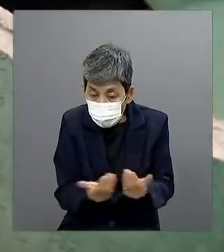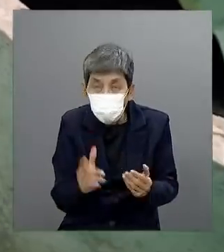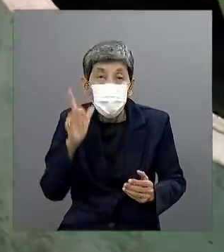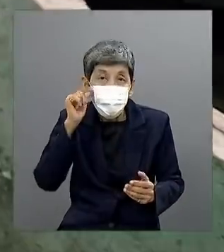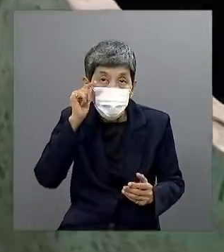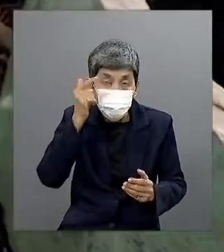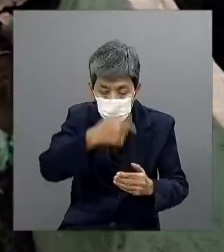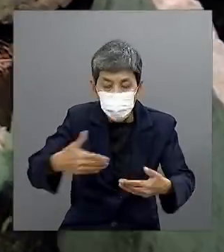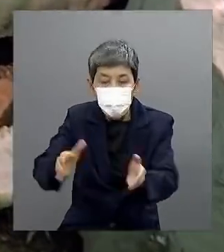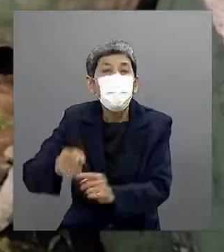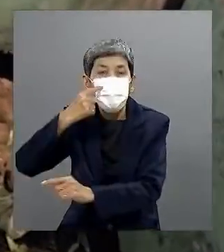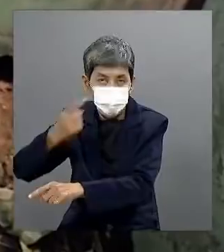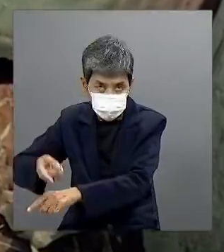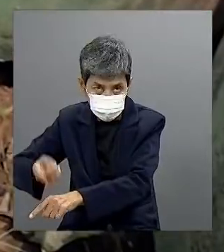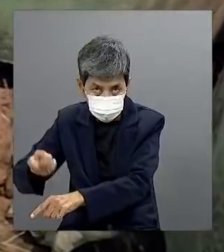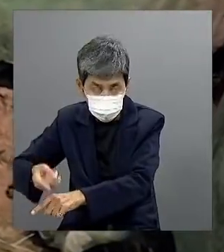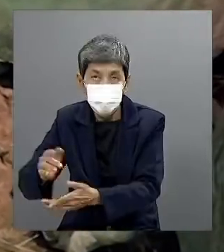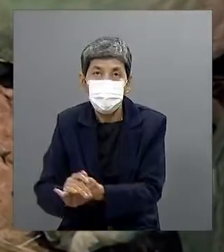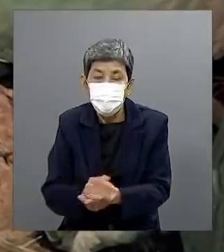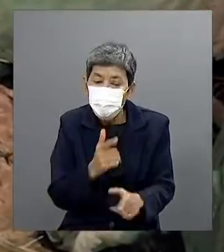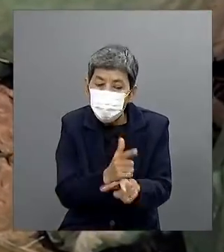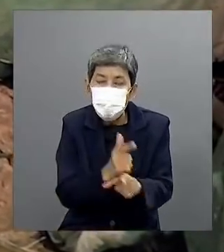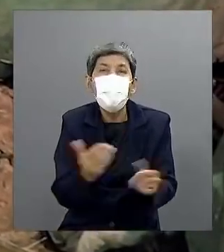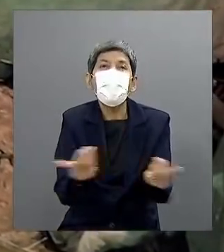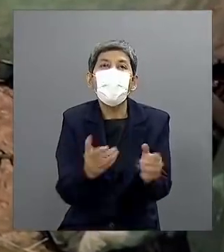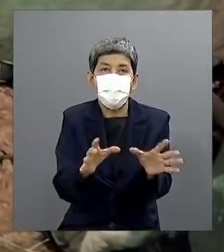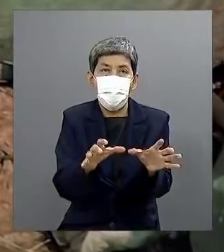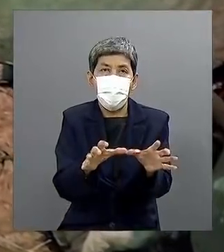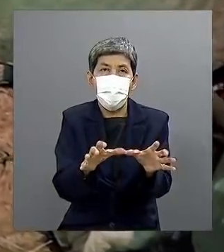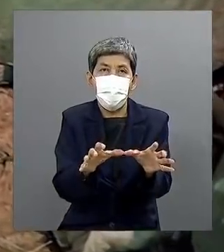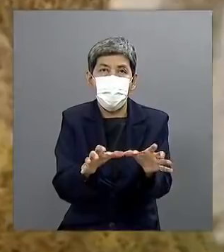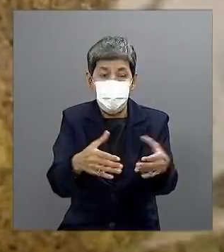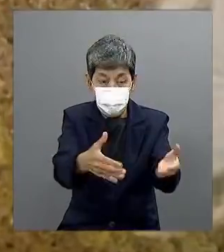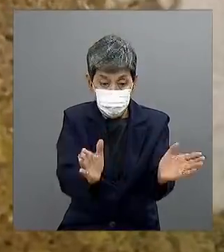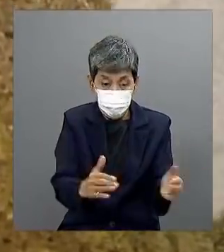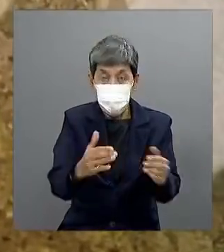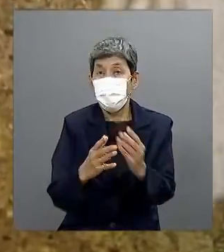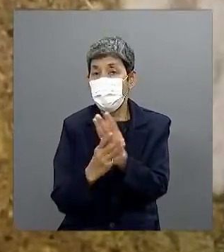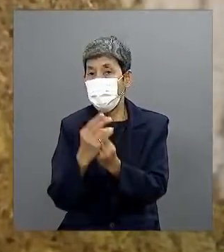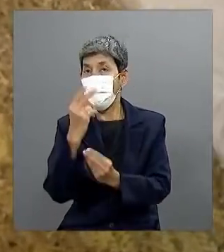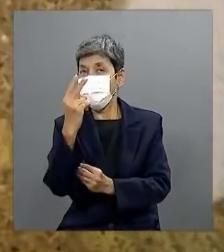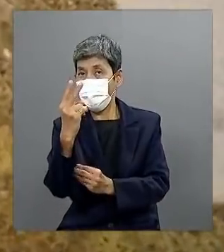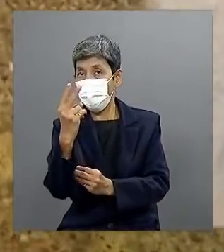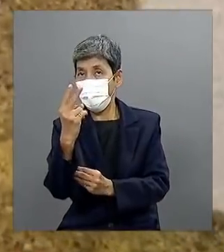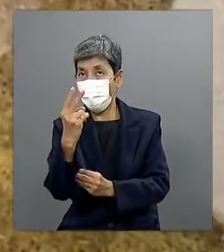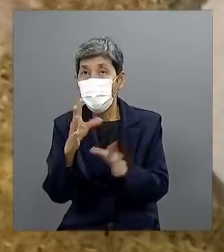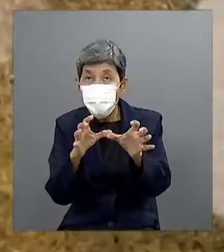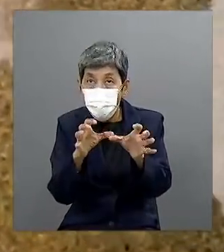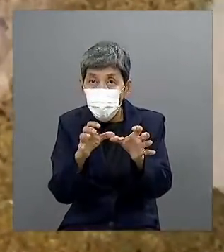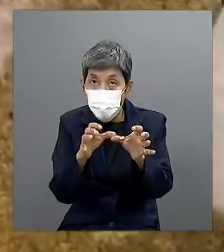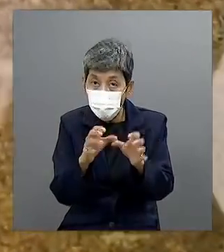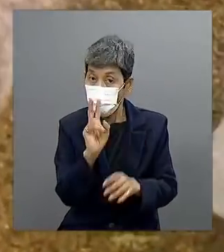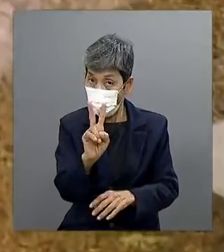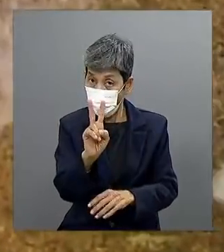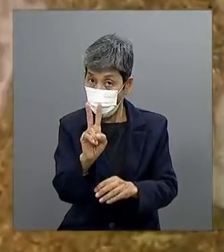อนาเหมือนเดิมแล้วเราก็อนุบาลลูกไว้อันนี้คือบ่อลูกของ2อาทิตย์ค่ะอันนี้เป็นบ่อปูลูก2อาทิตย์2อ